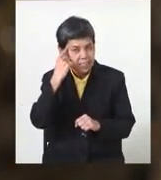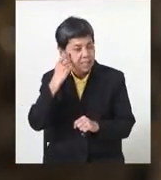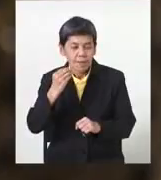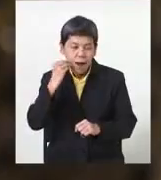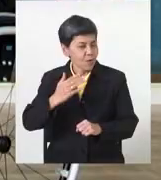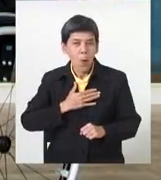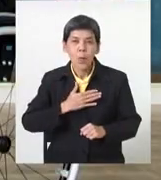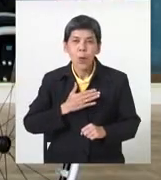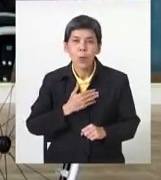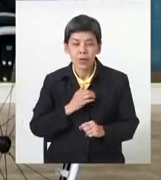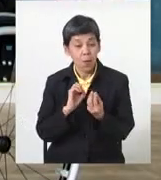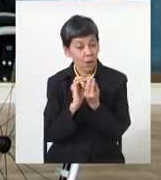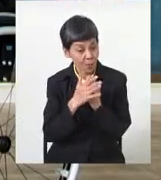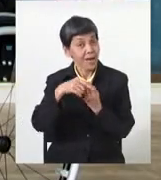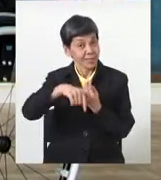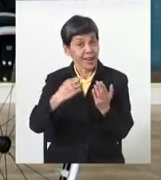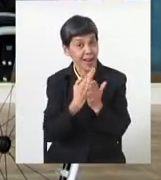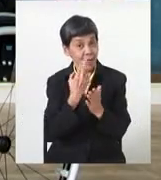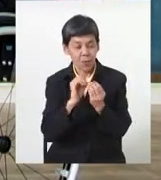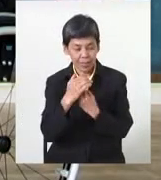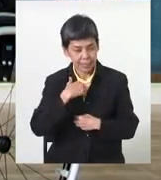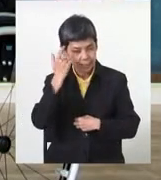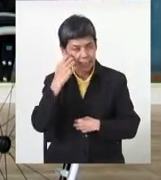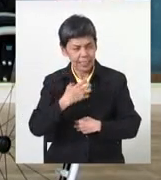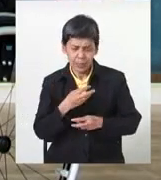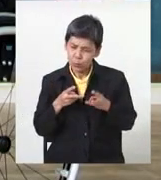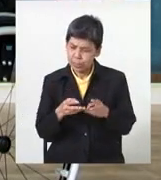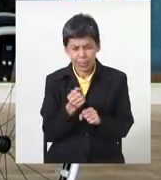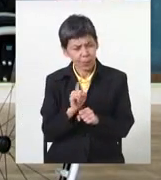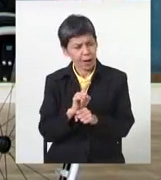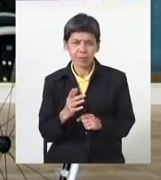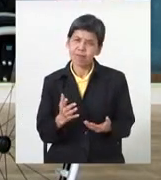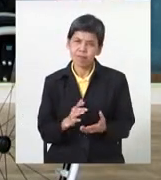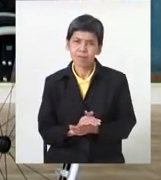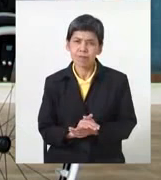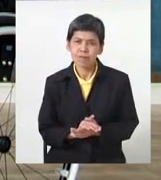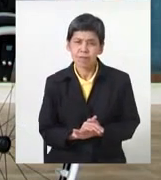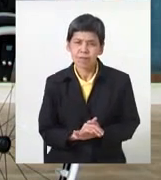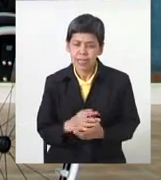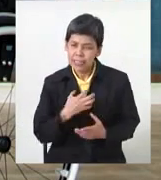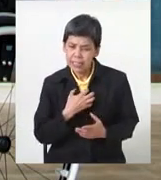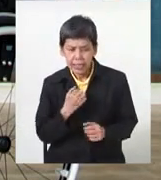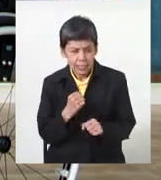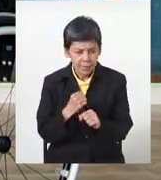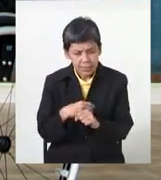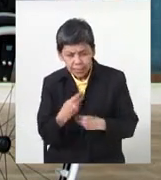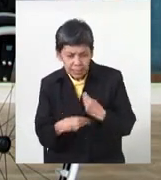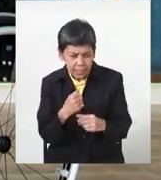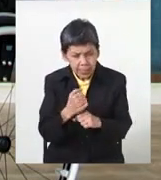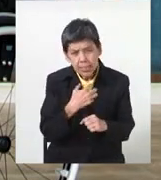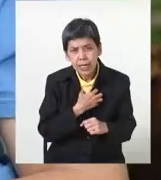ธุรกิจที่บ้านเกิดบ้านเกิดเราเนี่ยเป็นเมืองผลไม้ครับเราก็มีความคิดว่าเราจะทำยังไงอืนะที่จะทำ